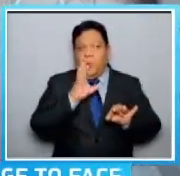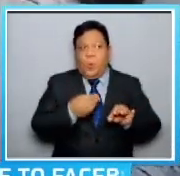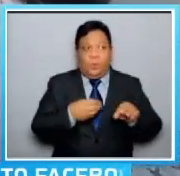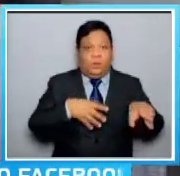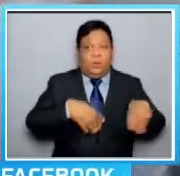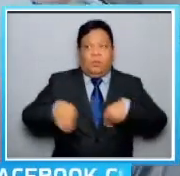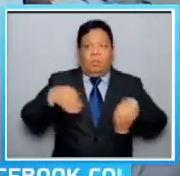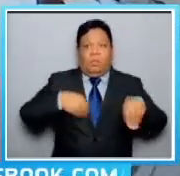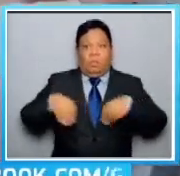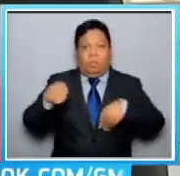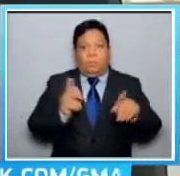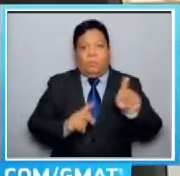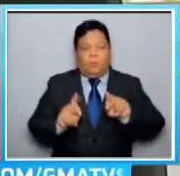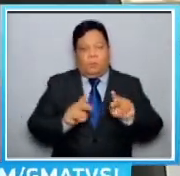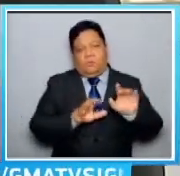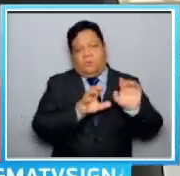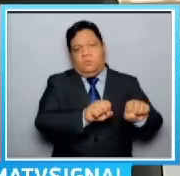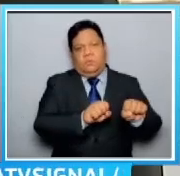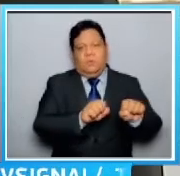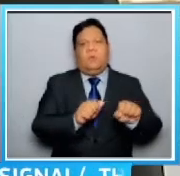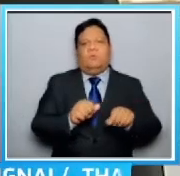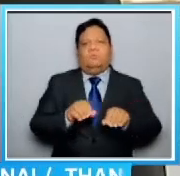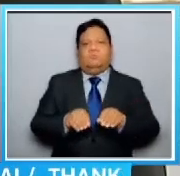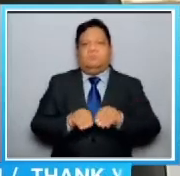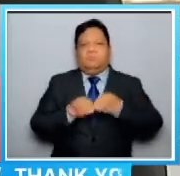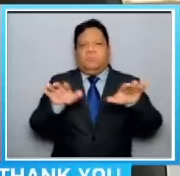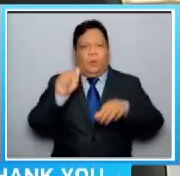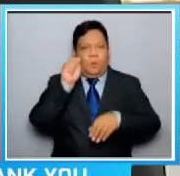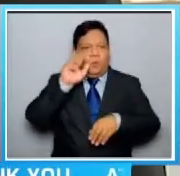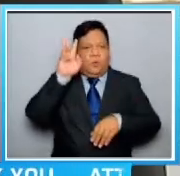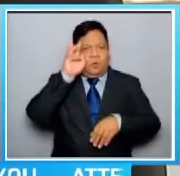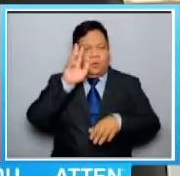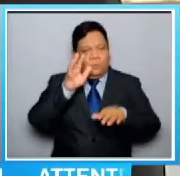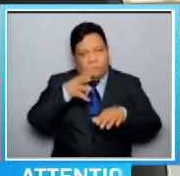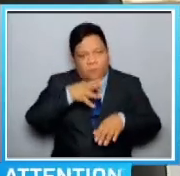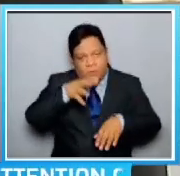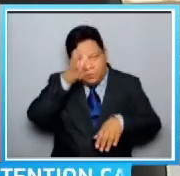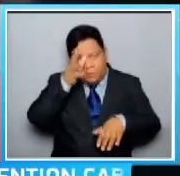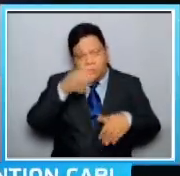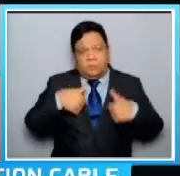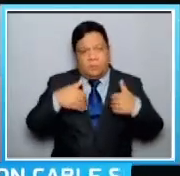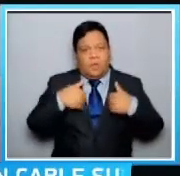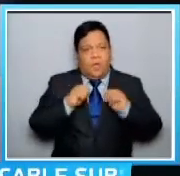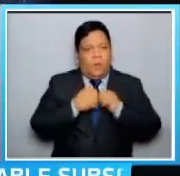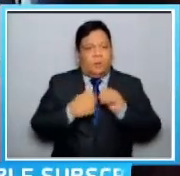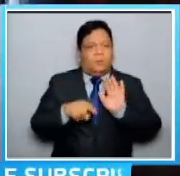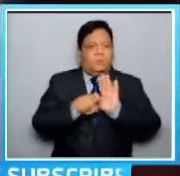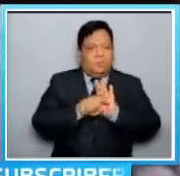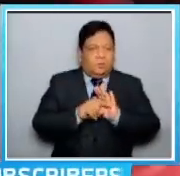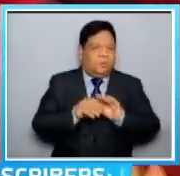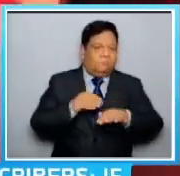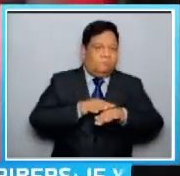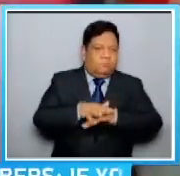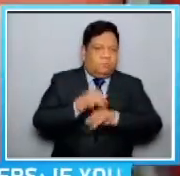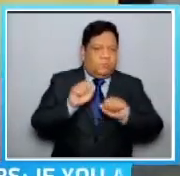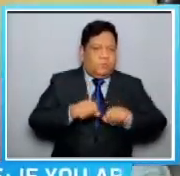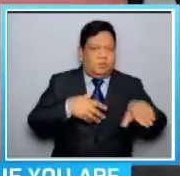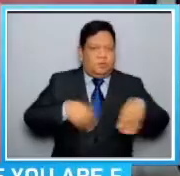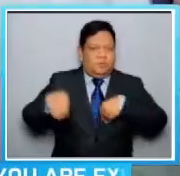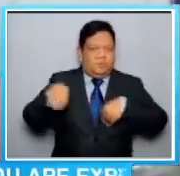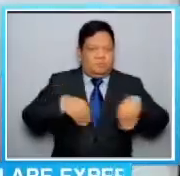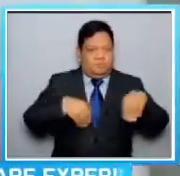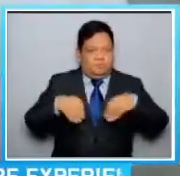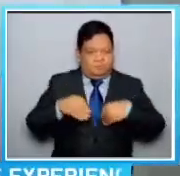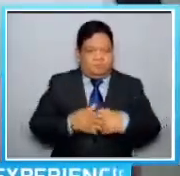din sa mga parents at sa mga kabataan ng mga negative effects ng human trafficking. Nasa kustodiya na ng DSWD